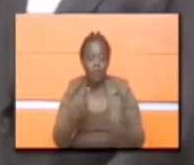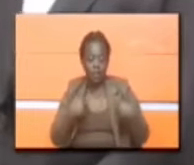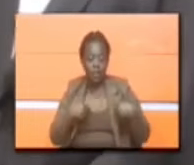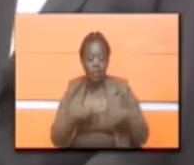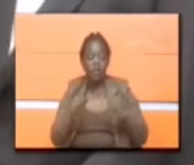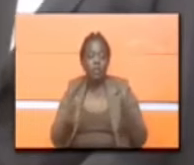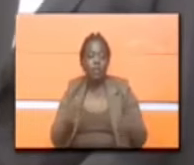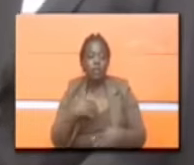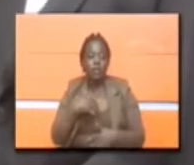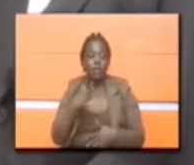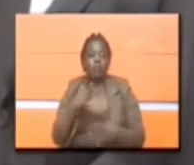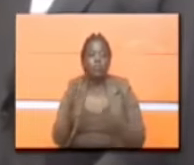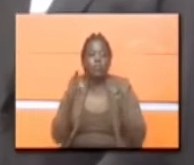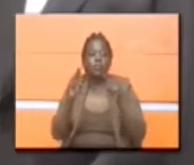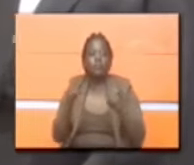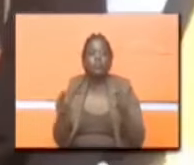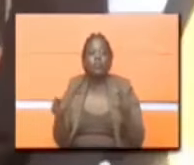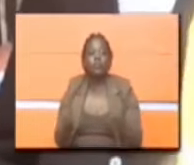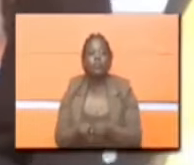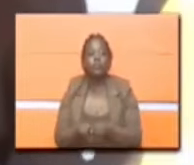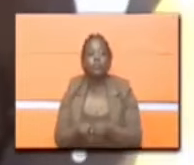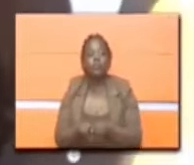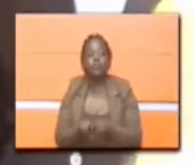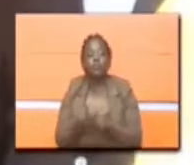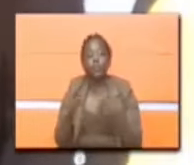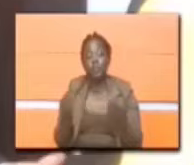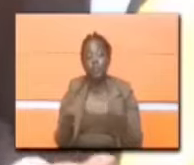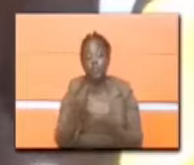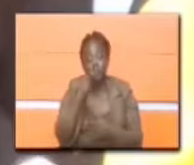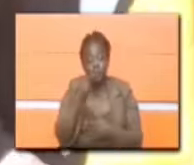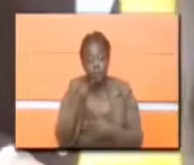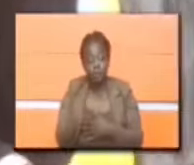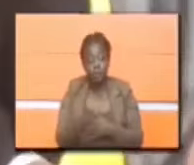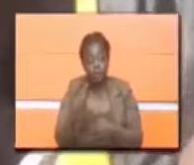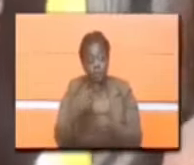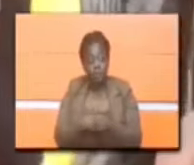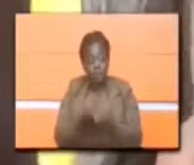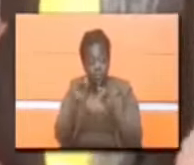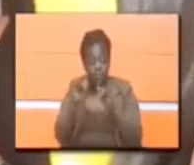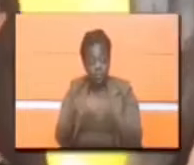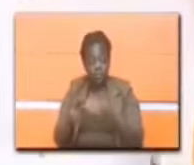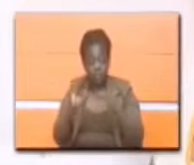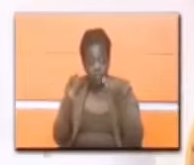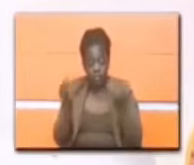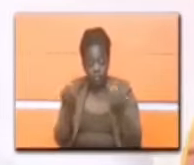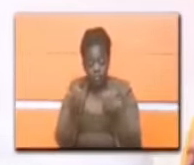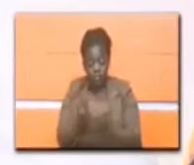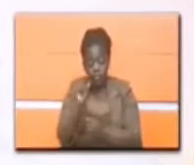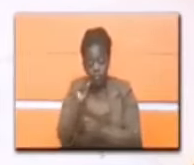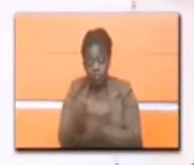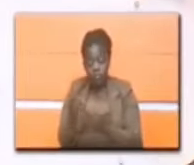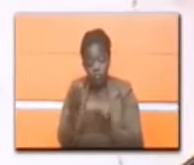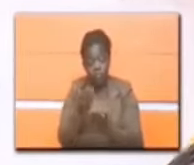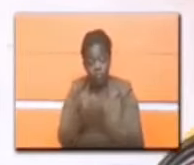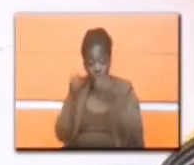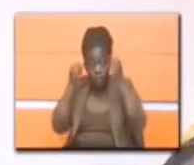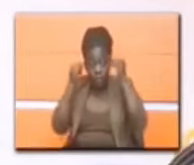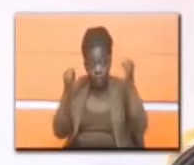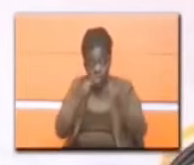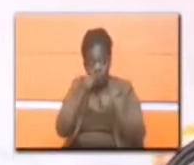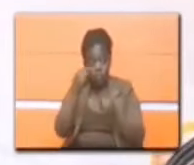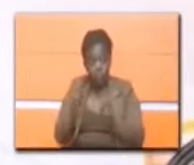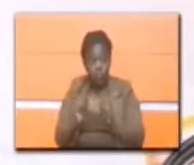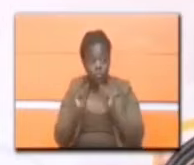gye mukubamu tegikyakuba bulungi. Ono era ategeezezza nti ebbanga lyasigaza ku nsi tono n'alajanira President